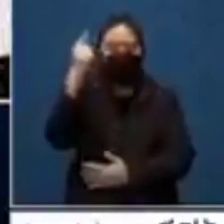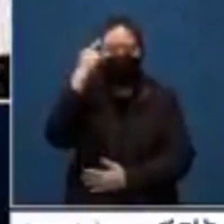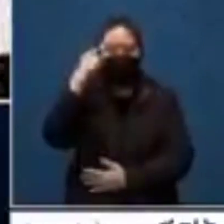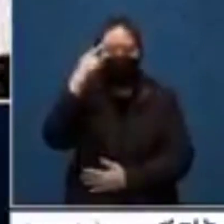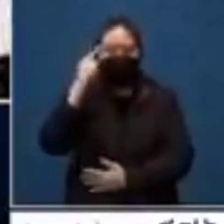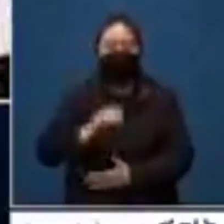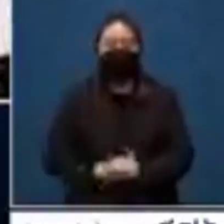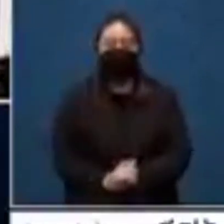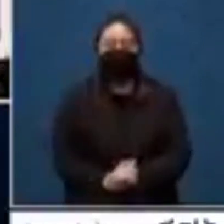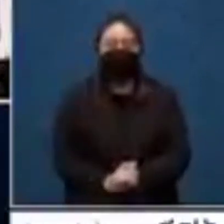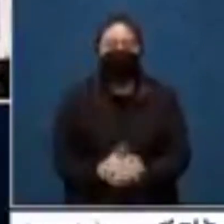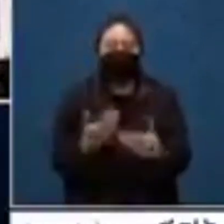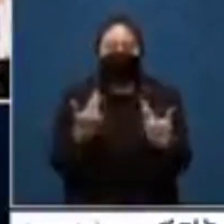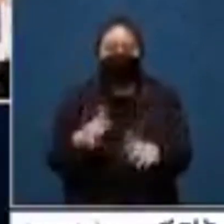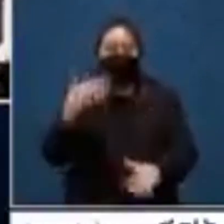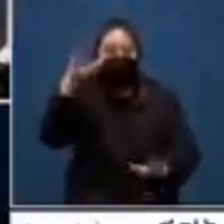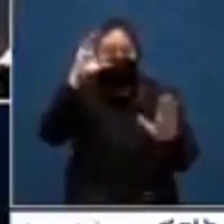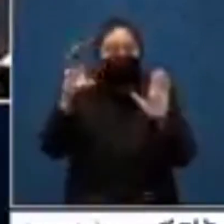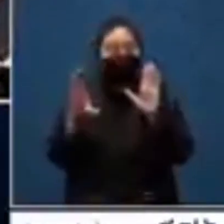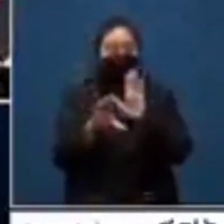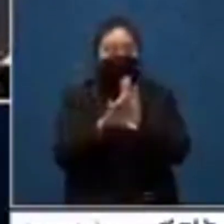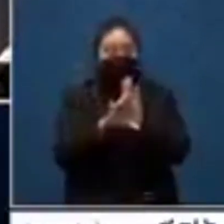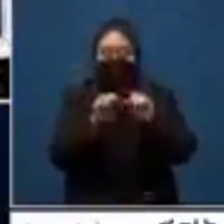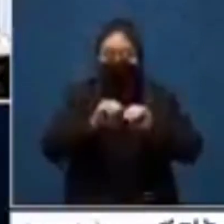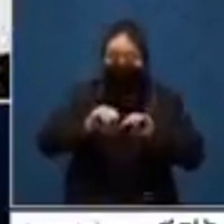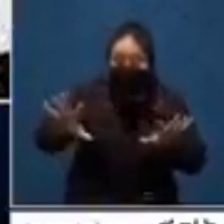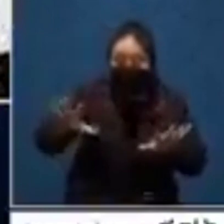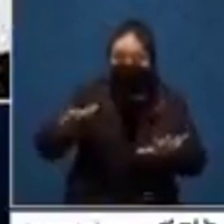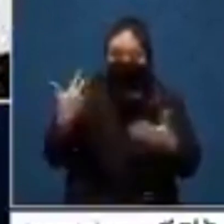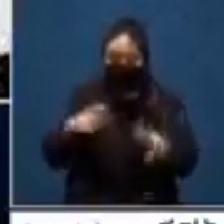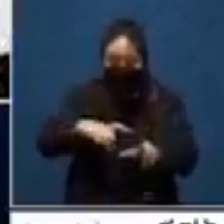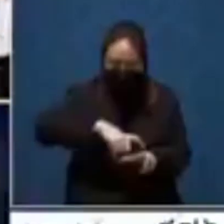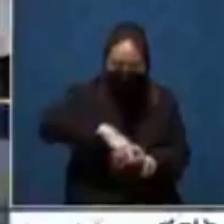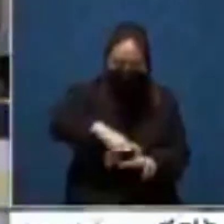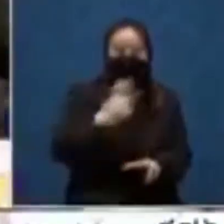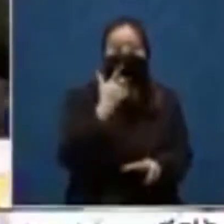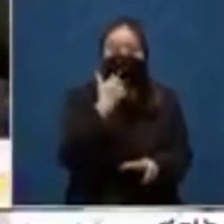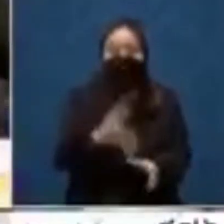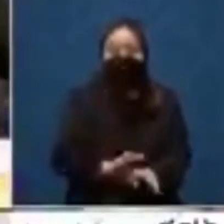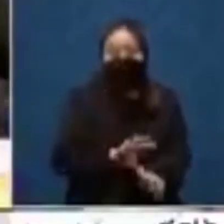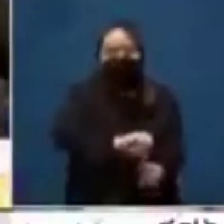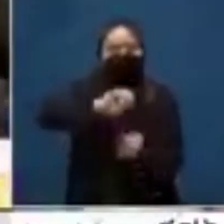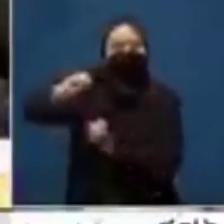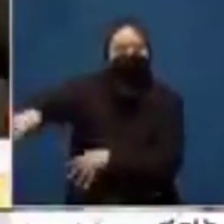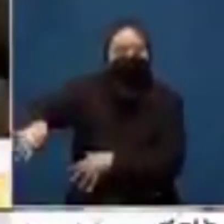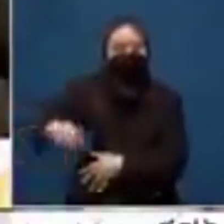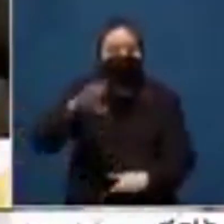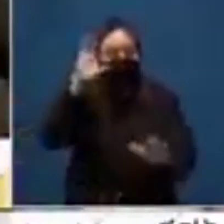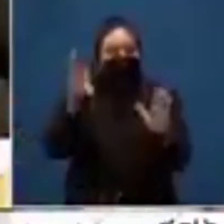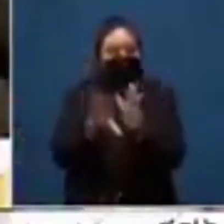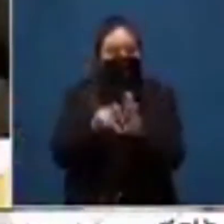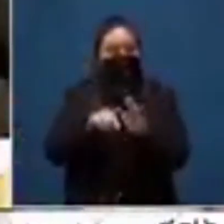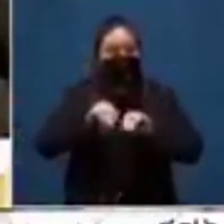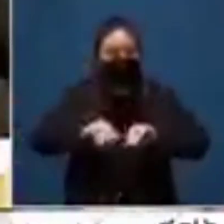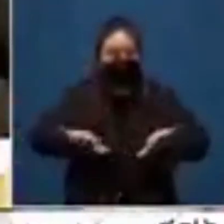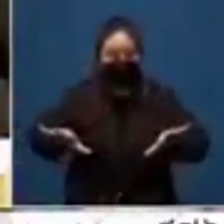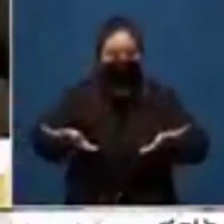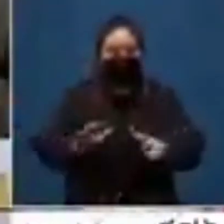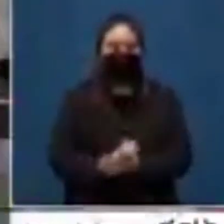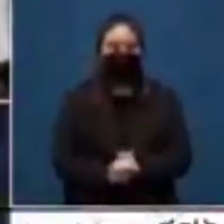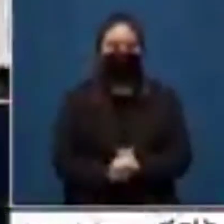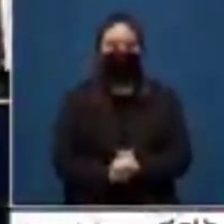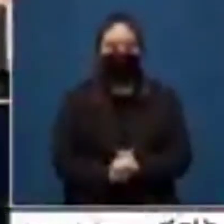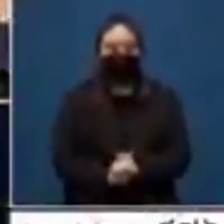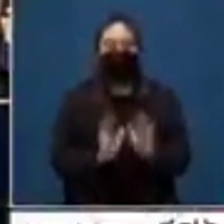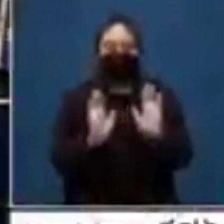แล้วหลังจากที่มันมีปรากฏภาพนั้นมันมีการเอาพรมแดงออกซึ่งการที่มันมีภาพที่มันเผยแพร่ออกไป ผมพอวินิจฉัย